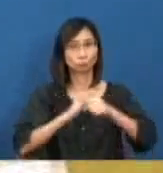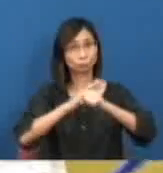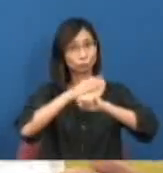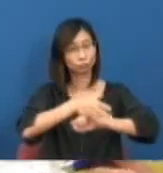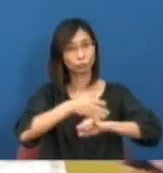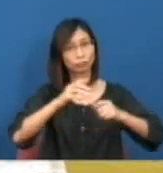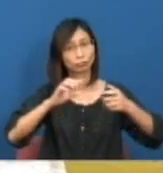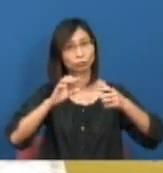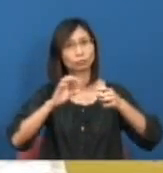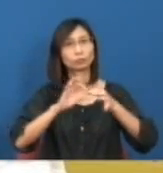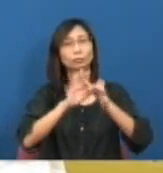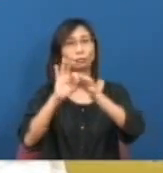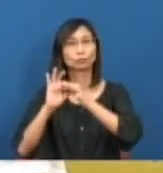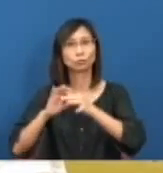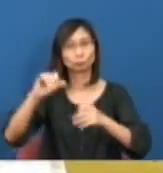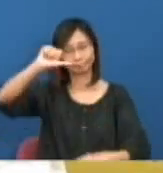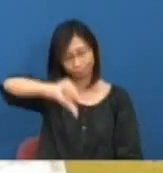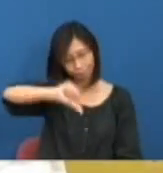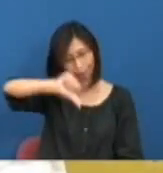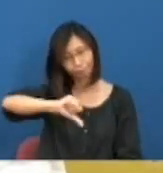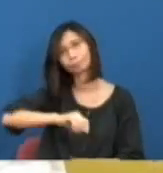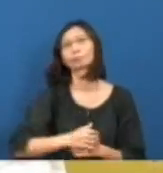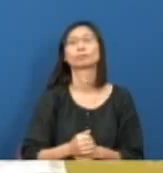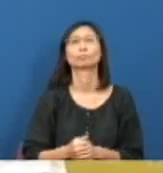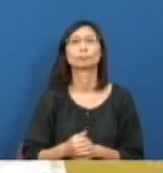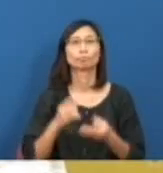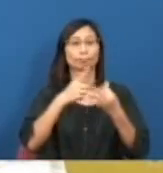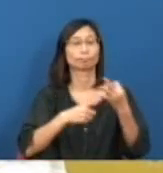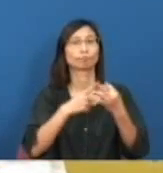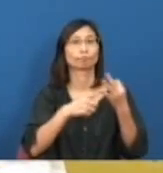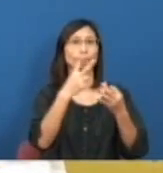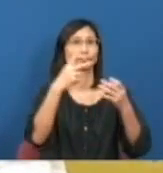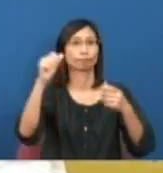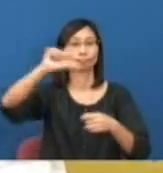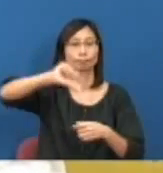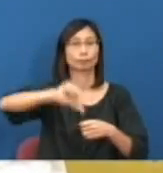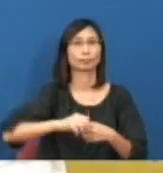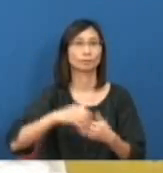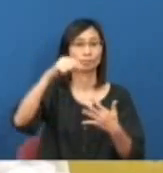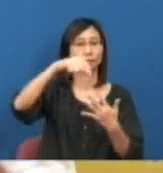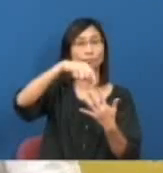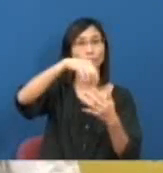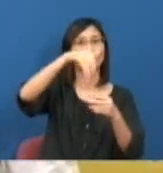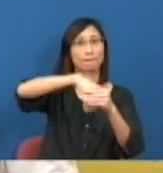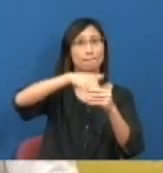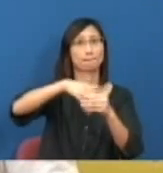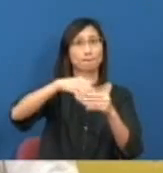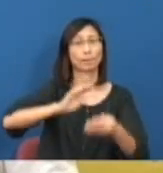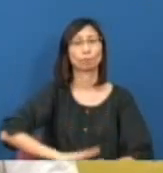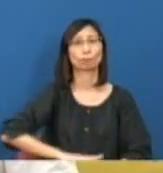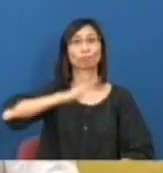舊同阿鬱敏卿會輸，咁咧就會令到唔夠票。咁事實證明佢完全錯噶